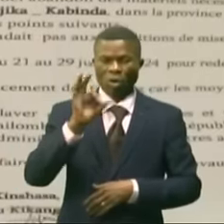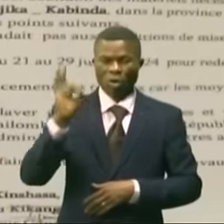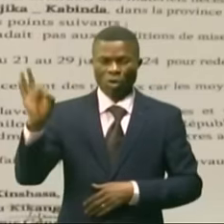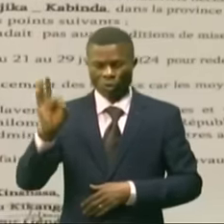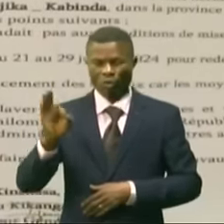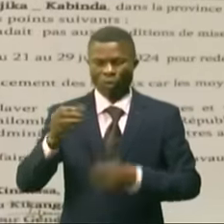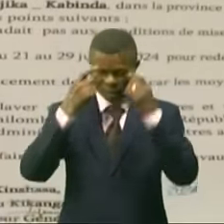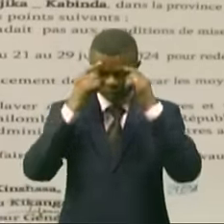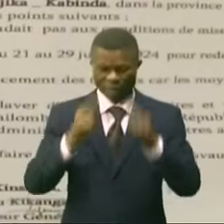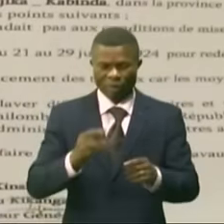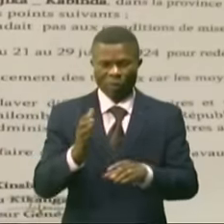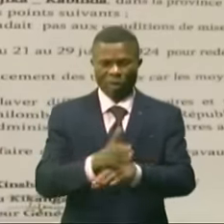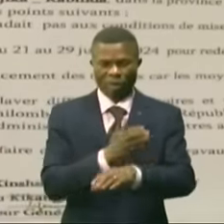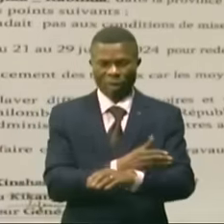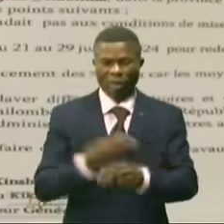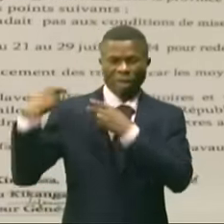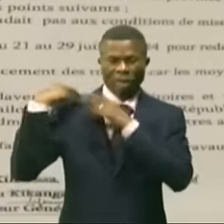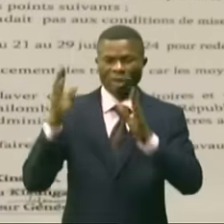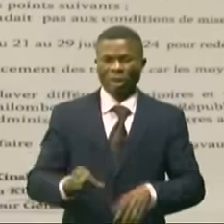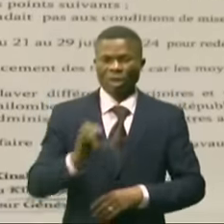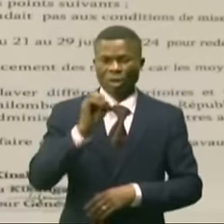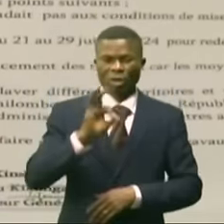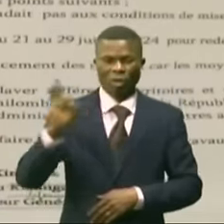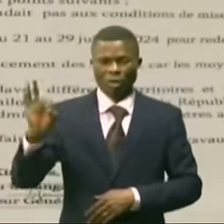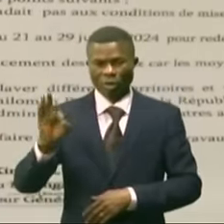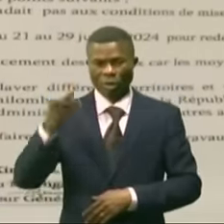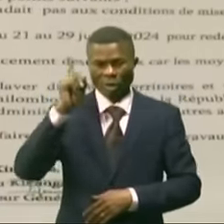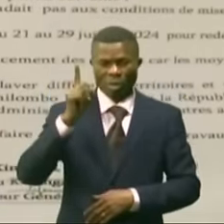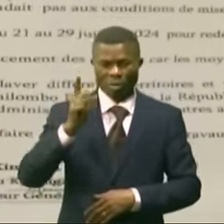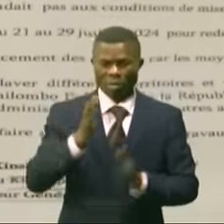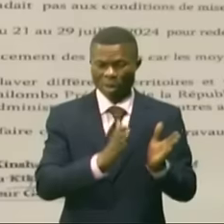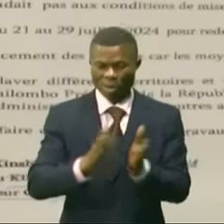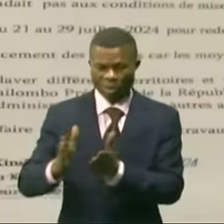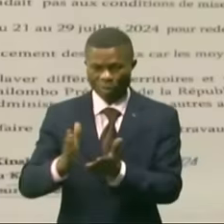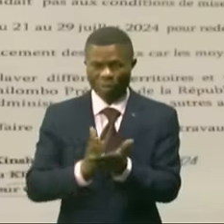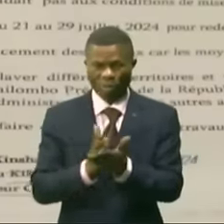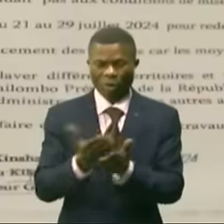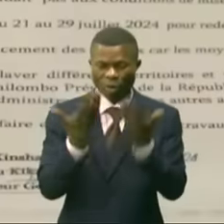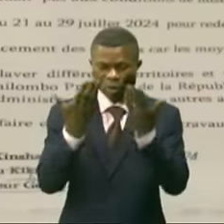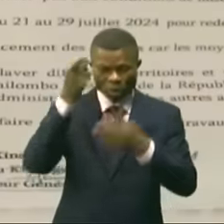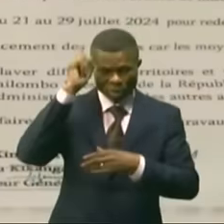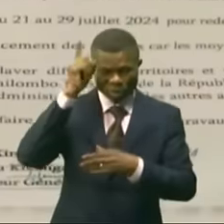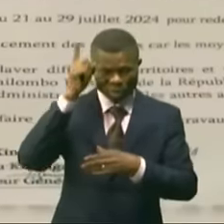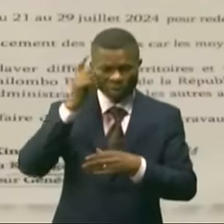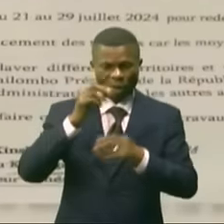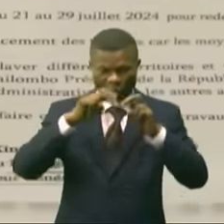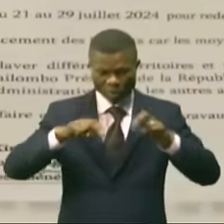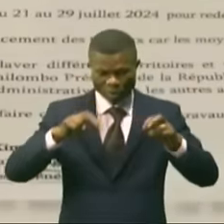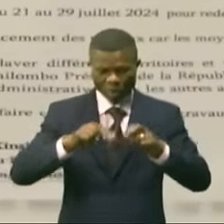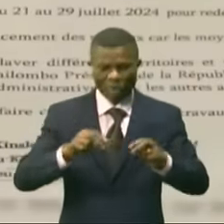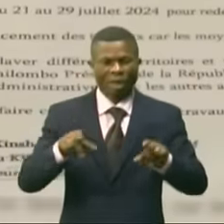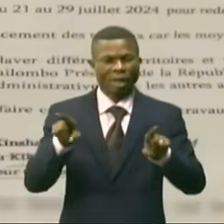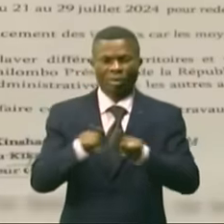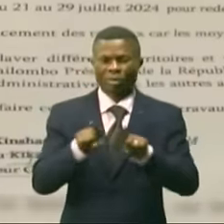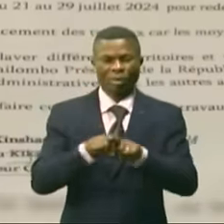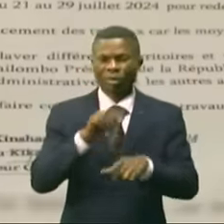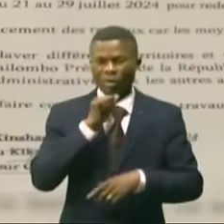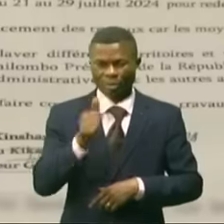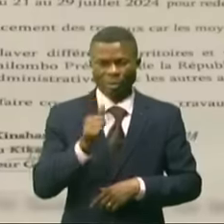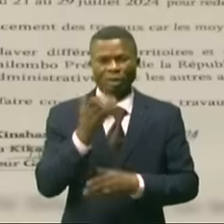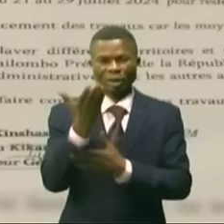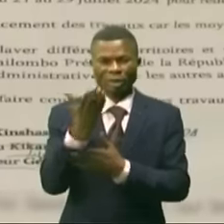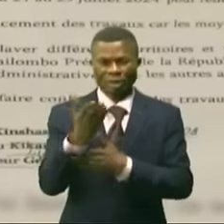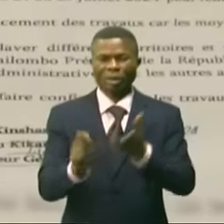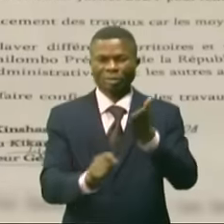situation selon les responsables de l'Office le premier tracé retenu lors des études préliminaires ne correspondait pas aux exigences